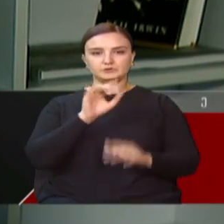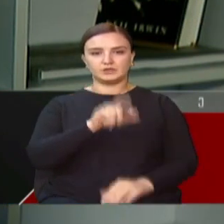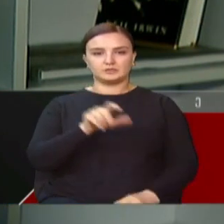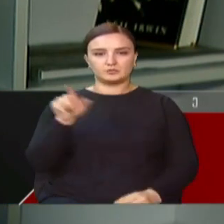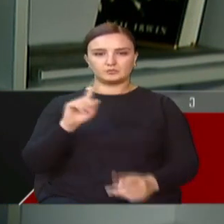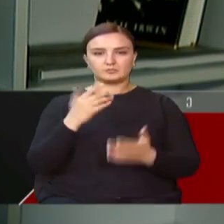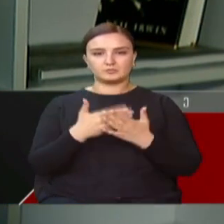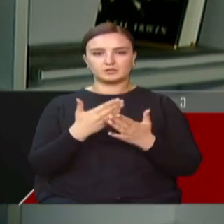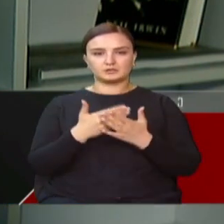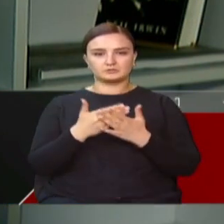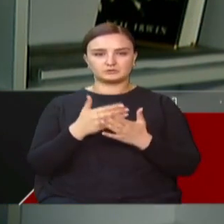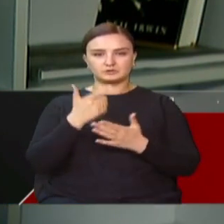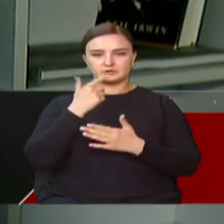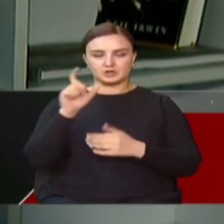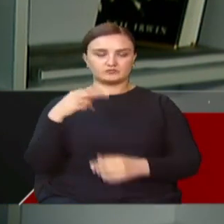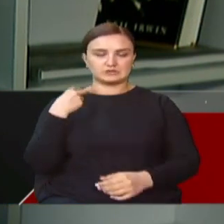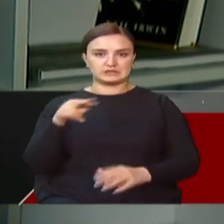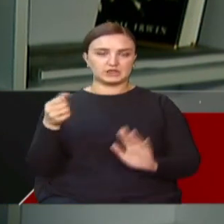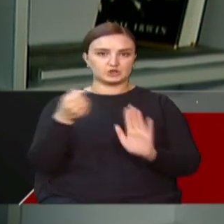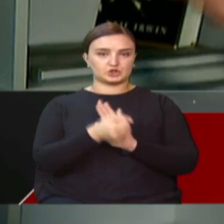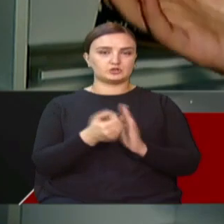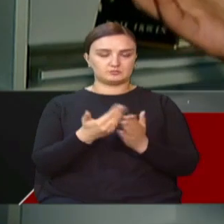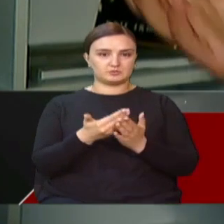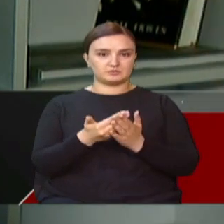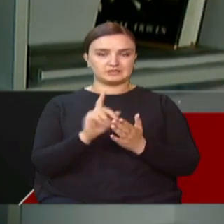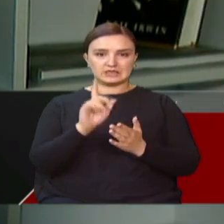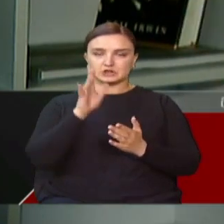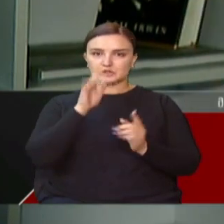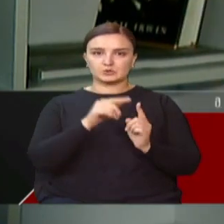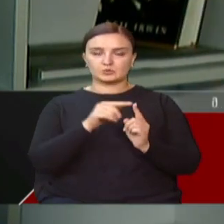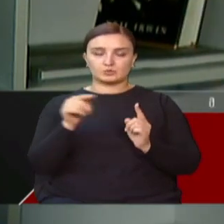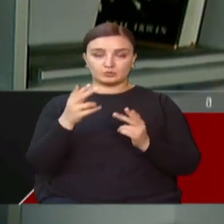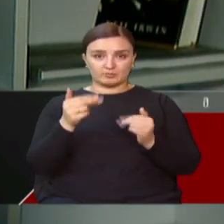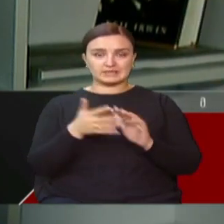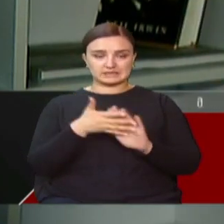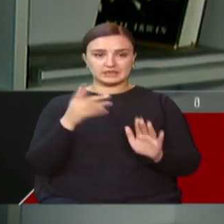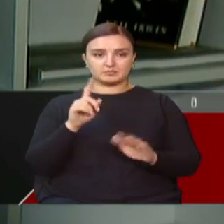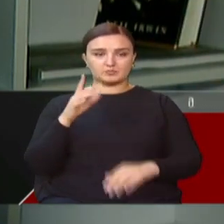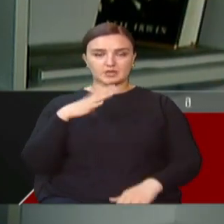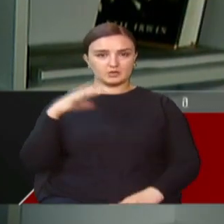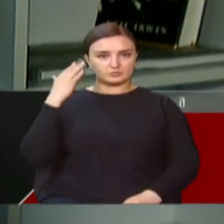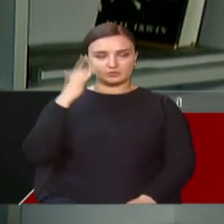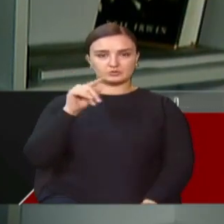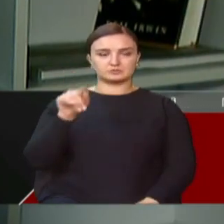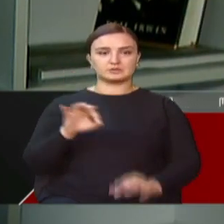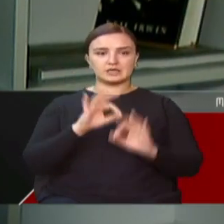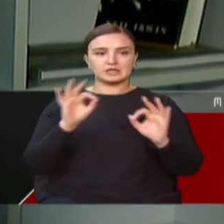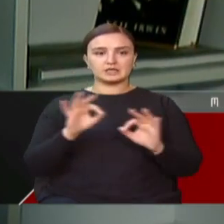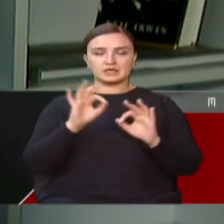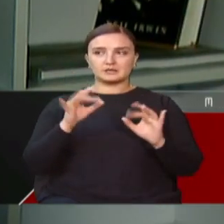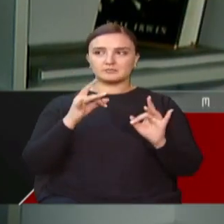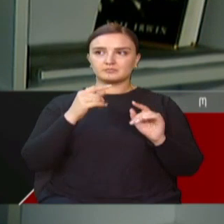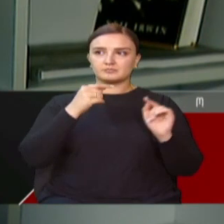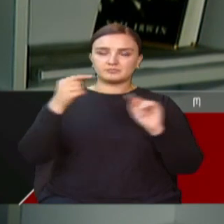რომ მაგალითად ჩაესვა მიხეილ სააკაშვილი ციხეში. Რაღაც X დროით. Ხო გასაგებია, რომ ქართული ოცნების მიმართ არანაირი პრეტენზია